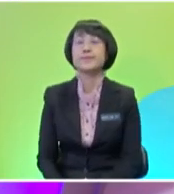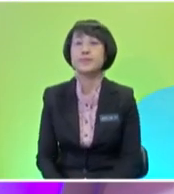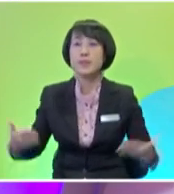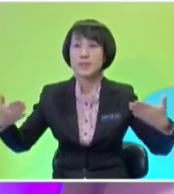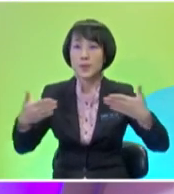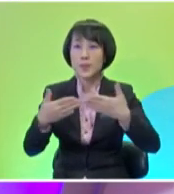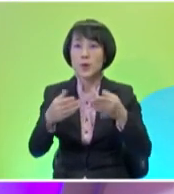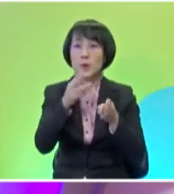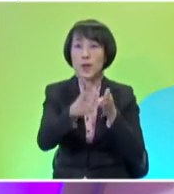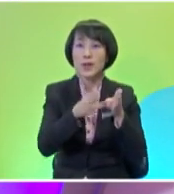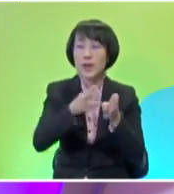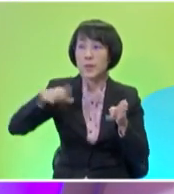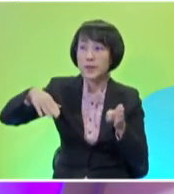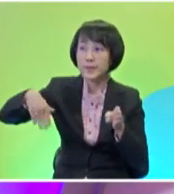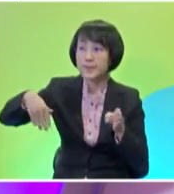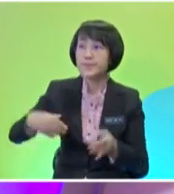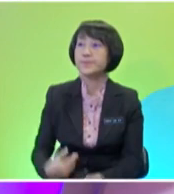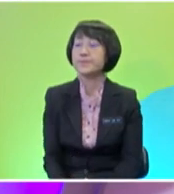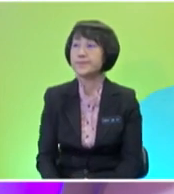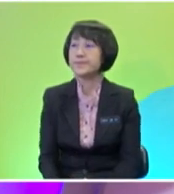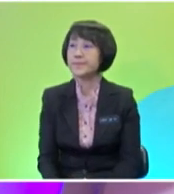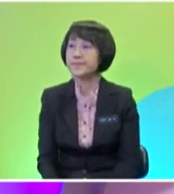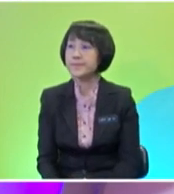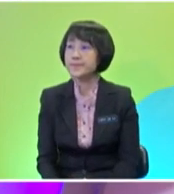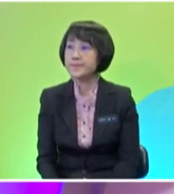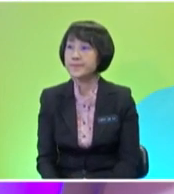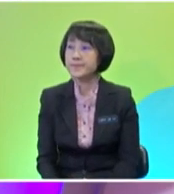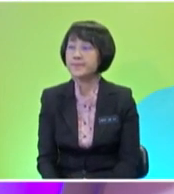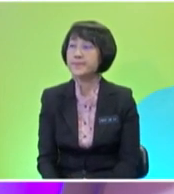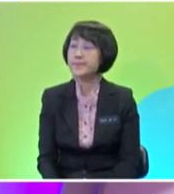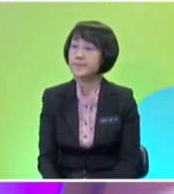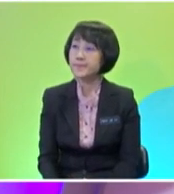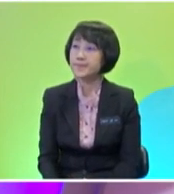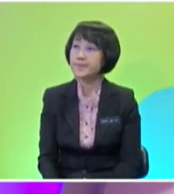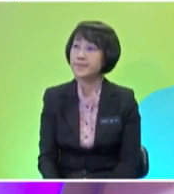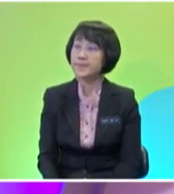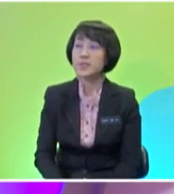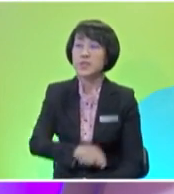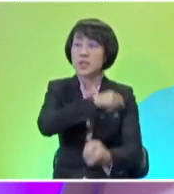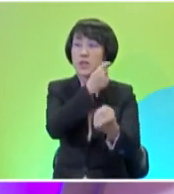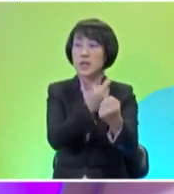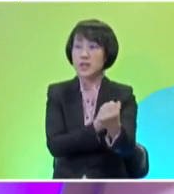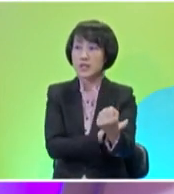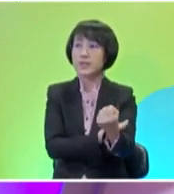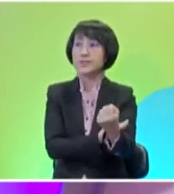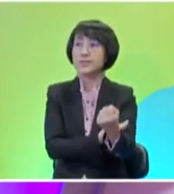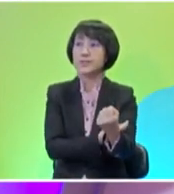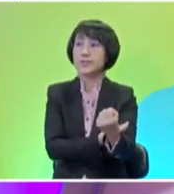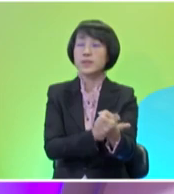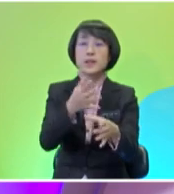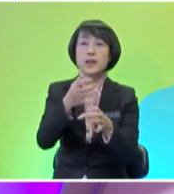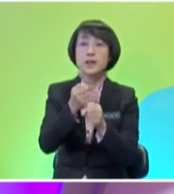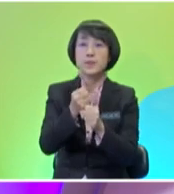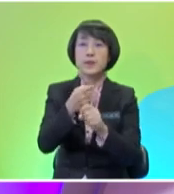wire. Okey, macam mana kita nak buat penyambungan wire supaya dia berfungsi? Okey, saya tanya Ifan lah hari ini dah belajar. Okey, tenaga kita dapat daripada tenaga elektrik, kita dapat daripada tenaga